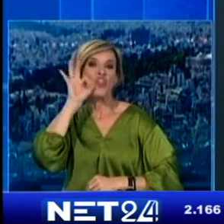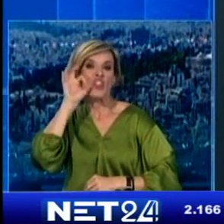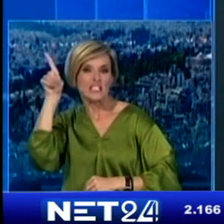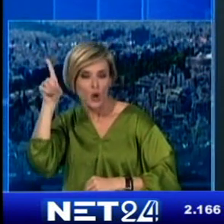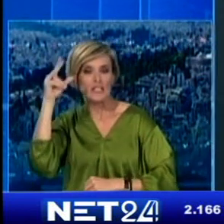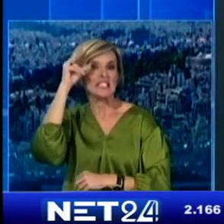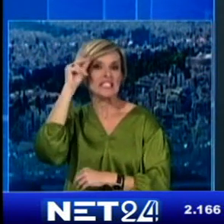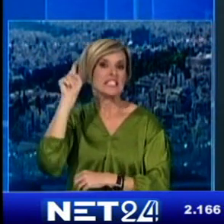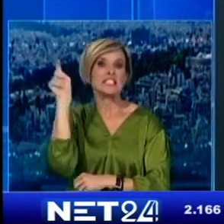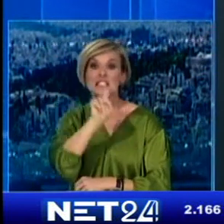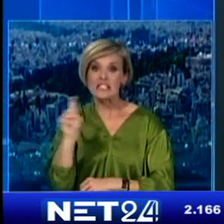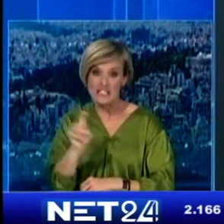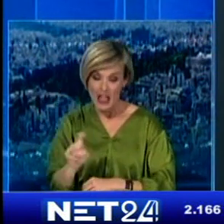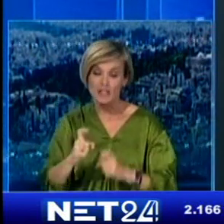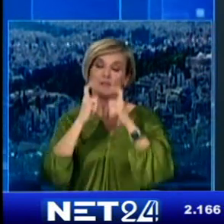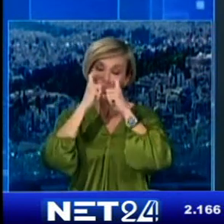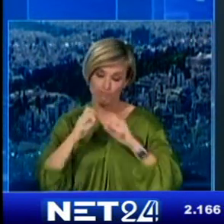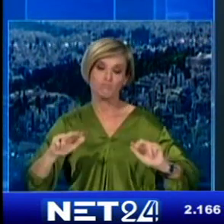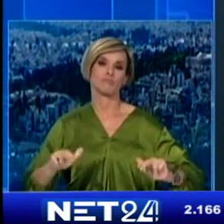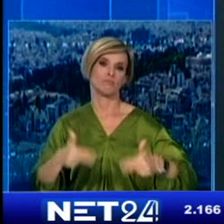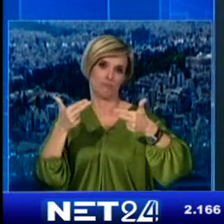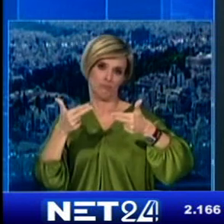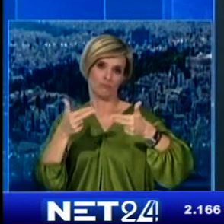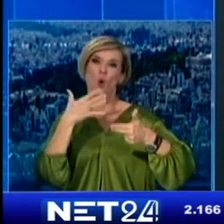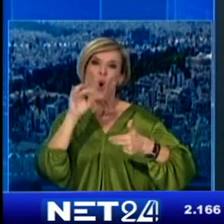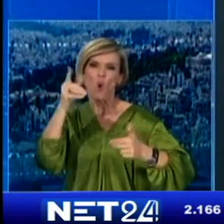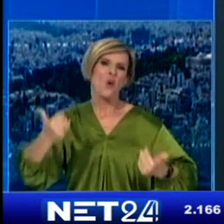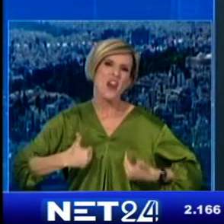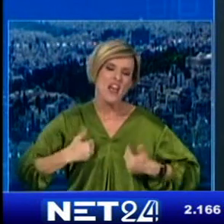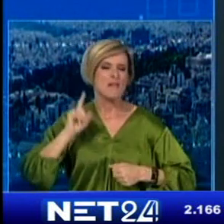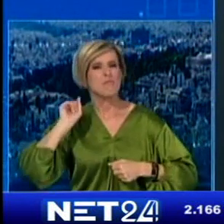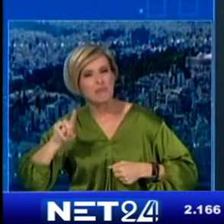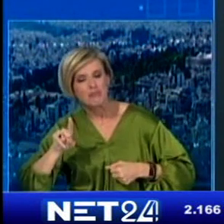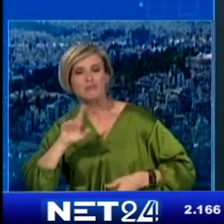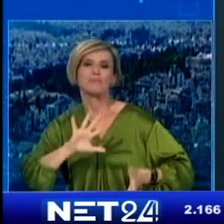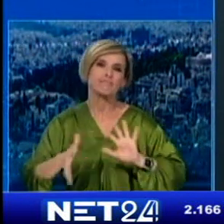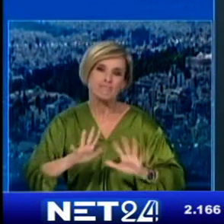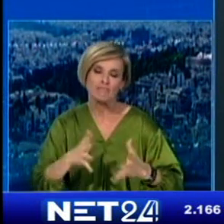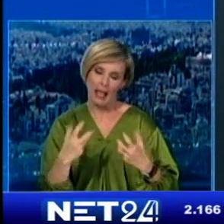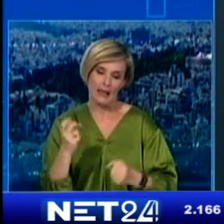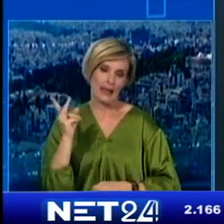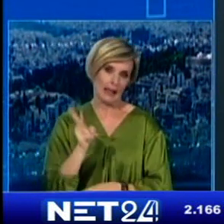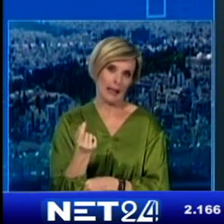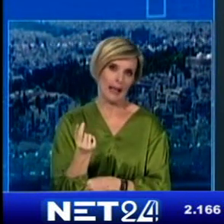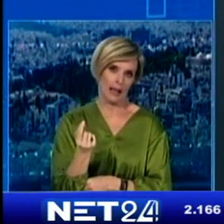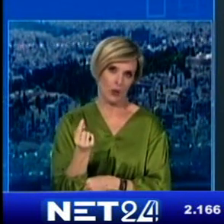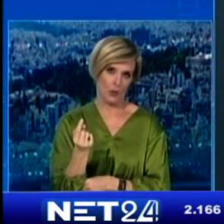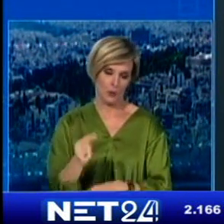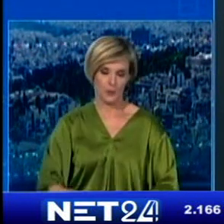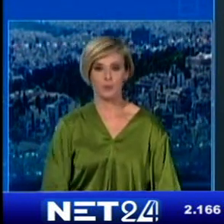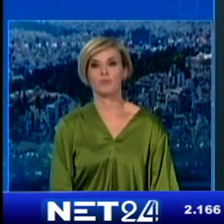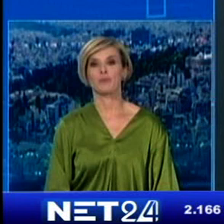τηλεκπαίδευση. Και αυτό γιατί φοβούνται ότι σε περιοχές που υπάρχει μεγάλη διασπορά, ενδεχομένως μέσα από την κοινότητα, σιγά σιγά να μπει ο ιός και στα